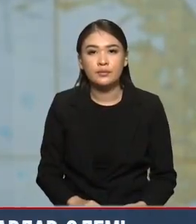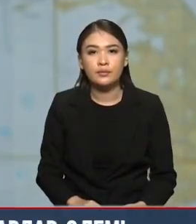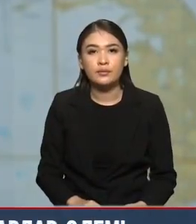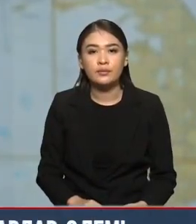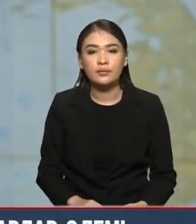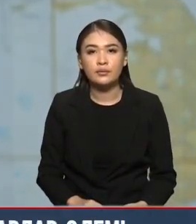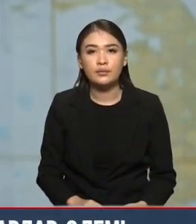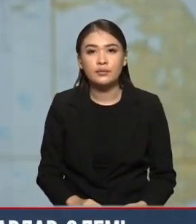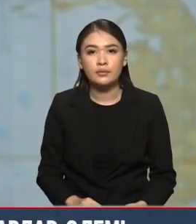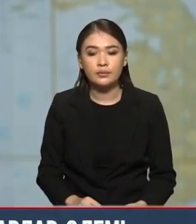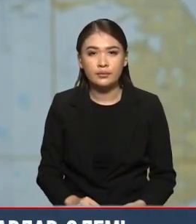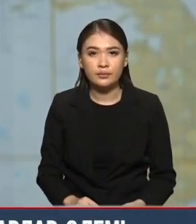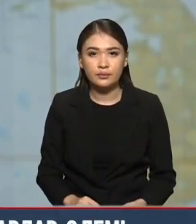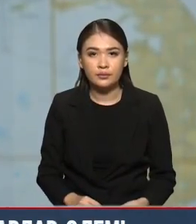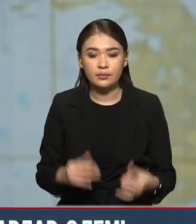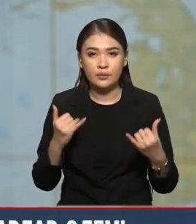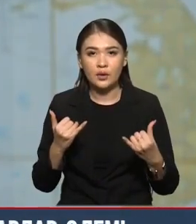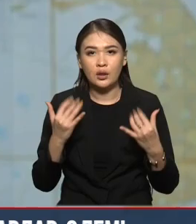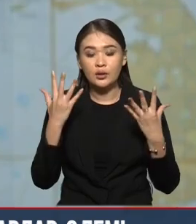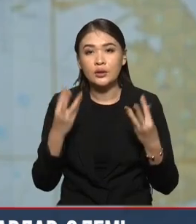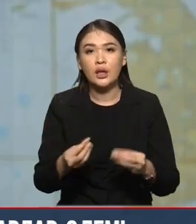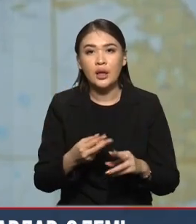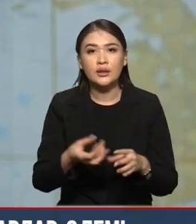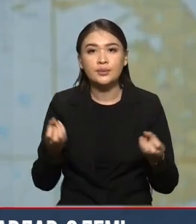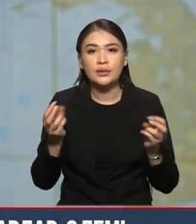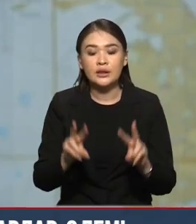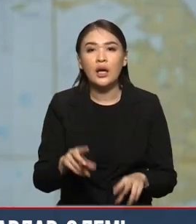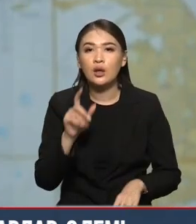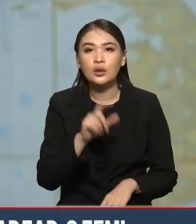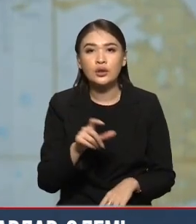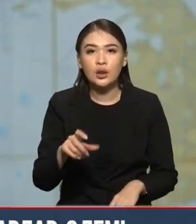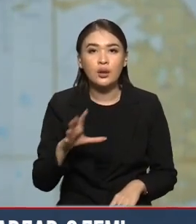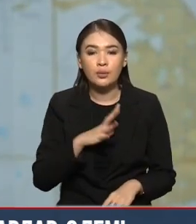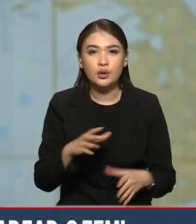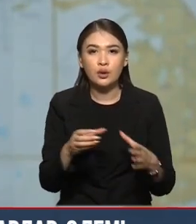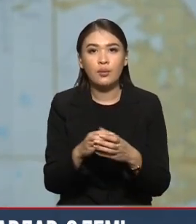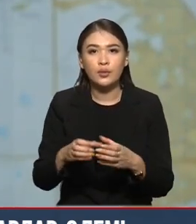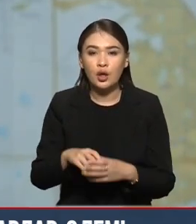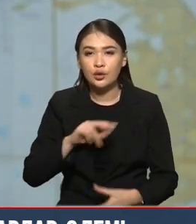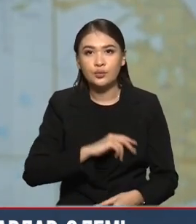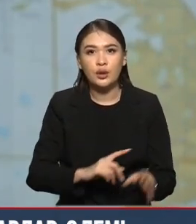сегодняшний день бүгінгі таңда арнайы мамандардан жасақталған мобильді топтар жұмыстарын